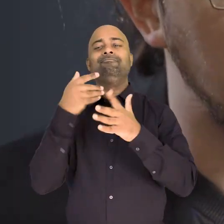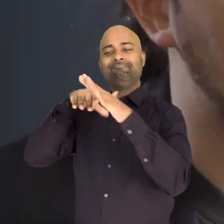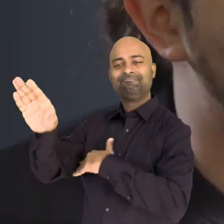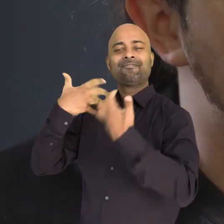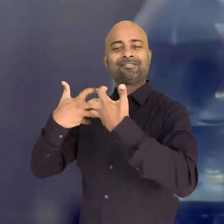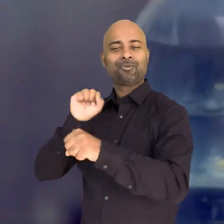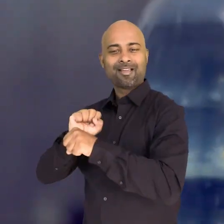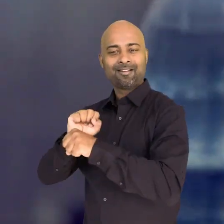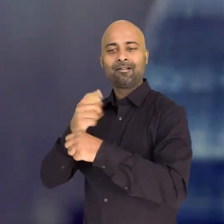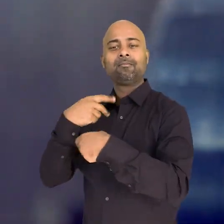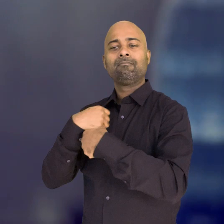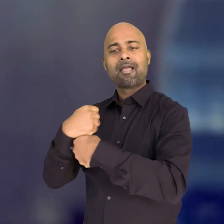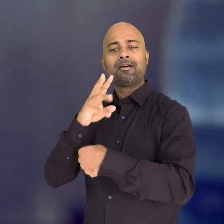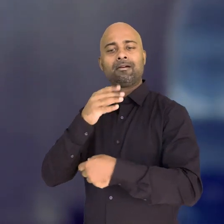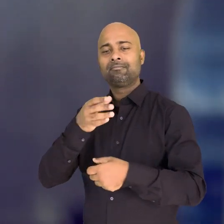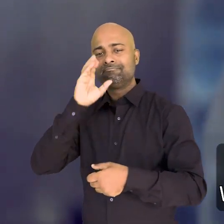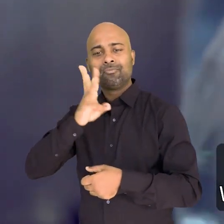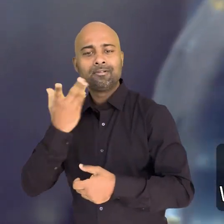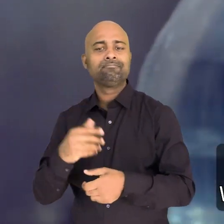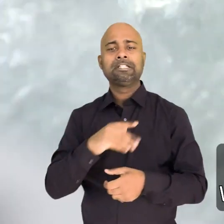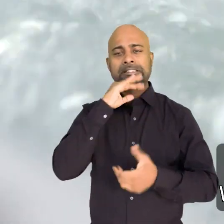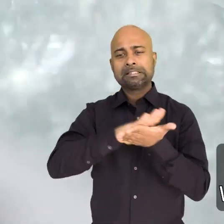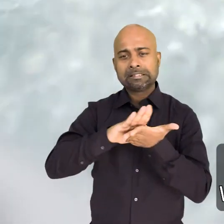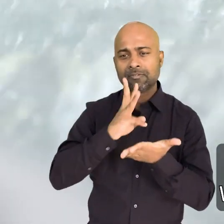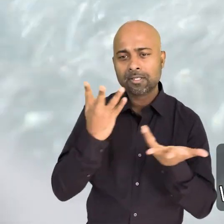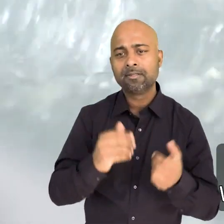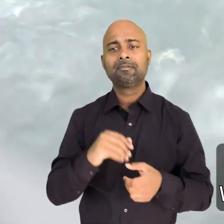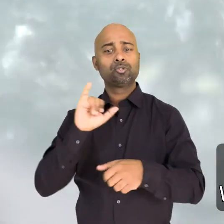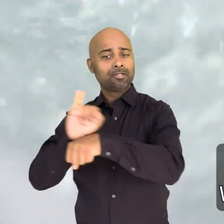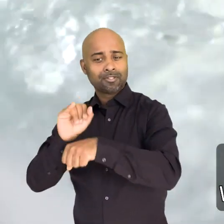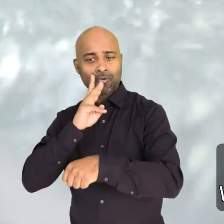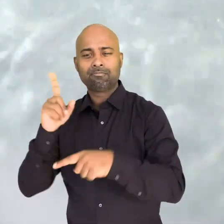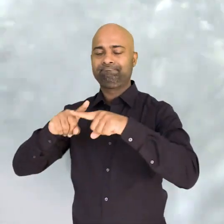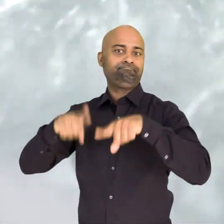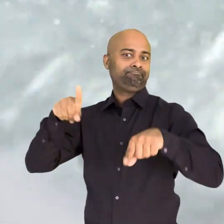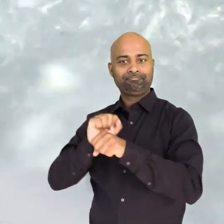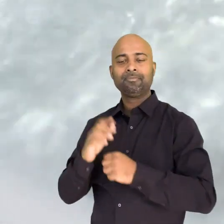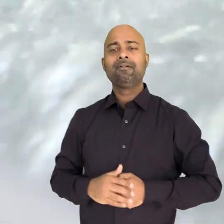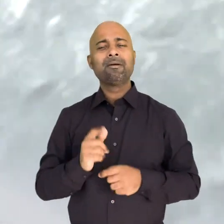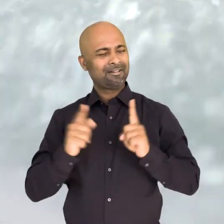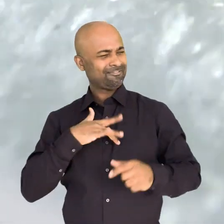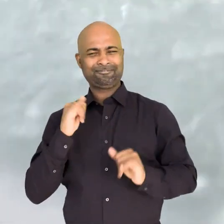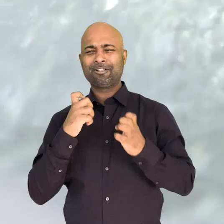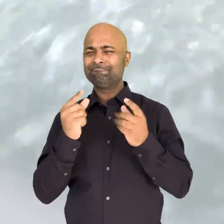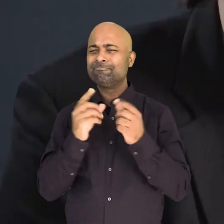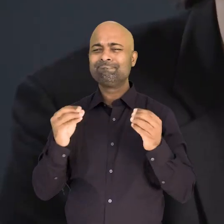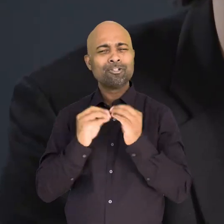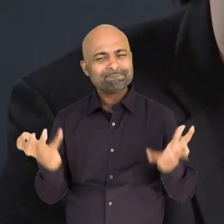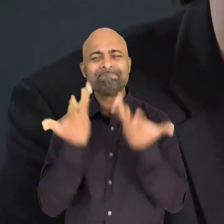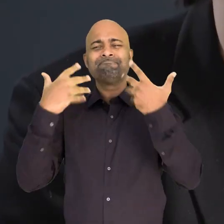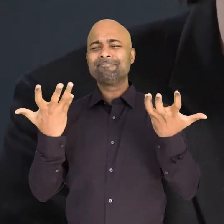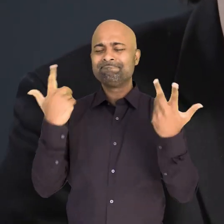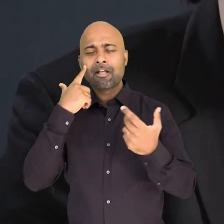pour travailler en usine, faire de l'eau potable, de l'eau usée, peut-être même de l'eau industrielle, dépendamment. Puis je voulais faire plus,